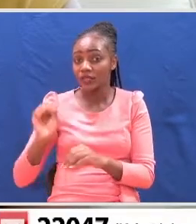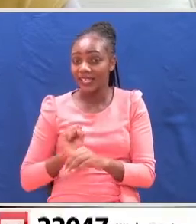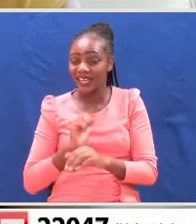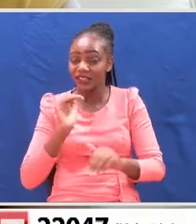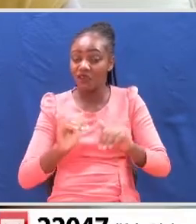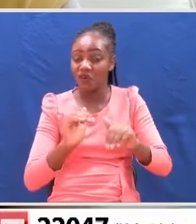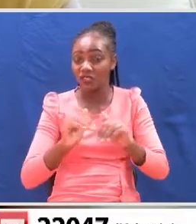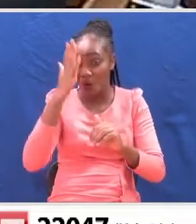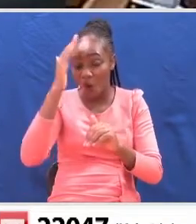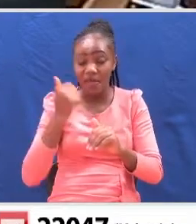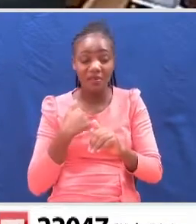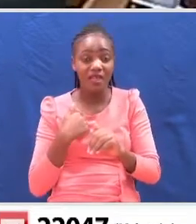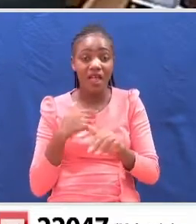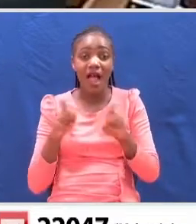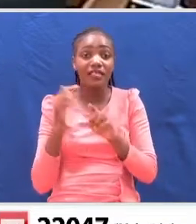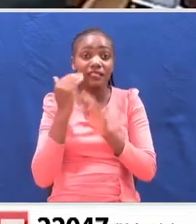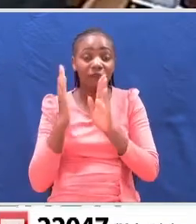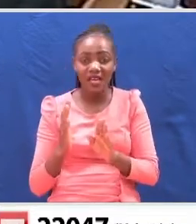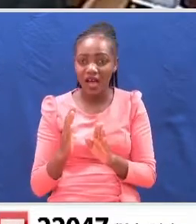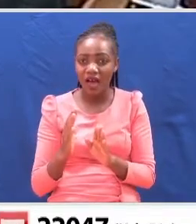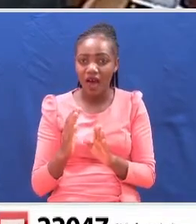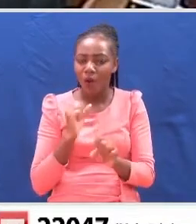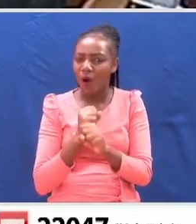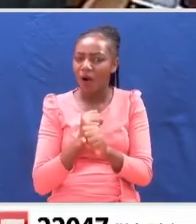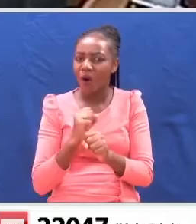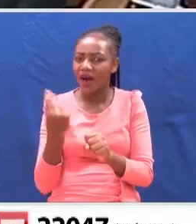kwa sababu mimi kama speaker peke yangu